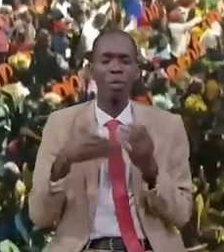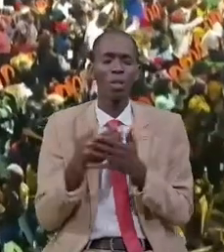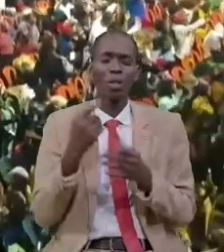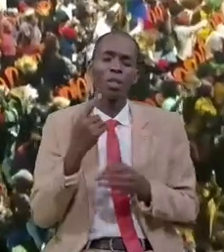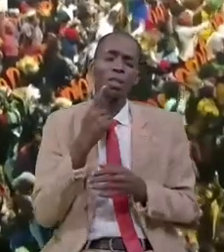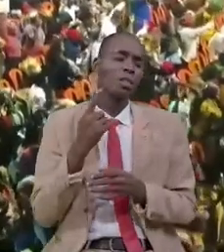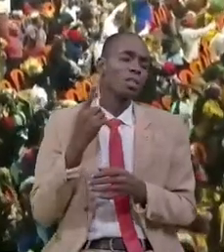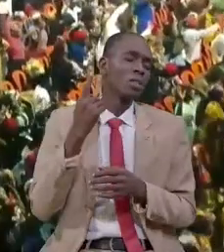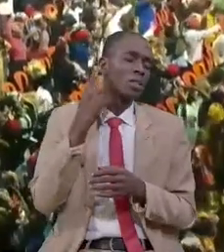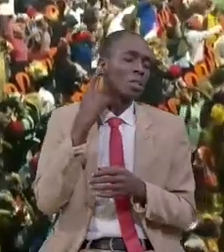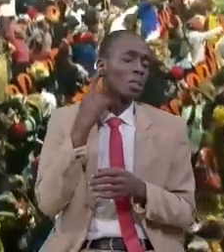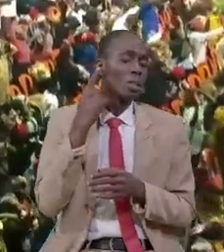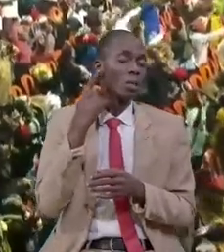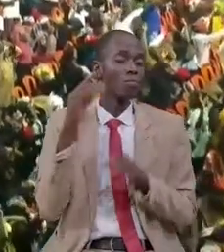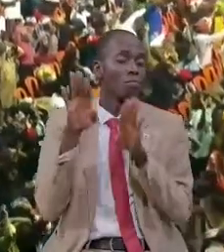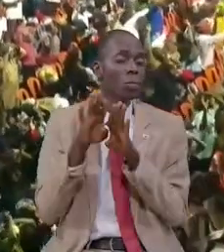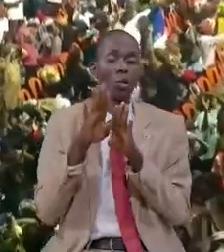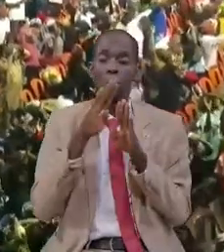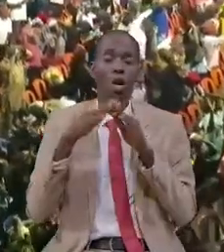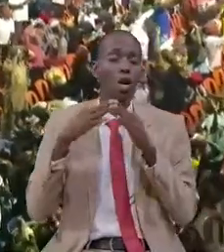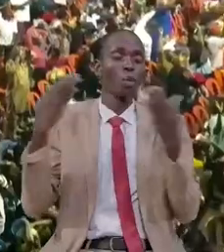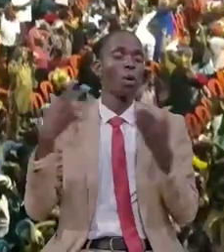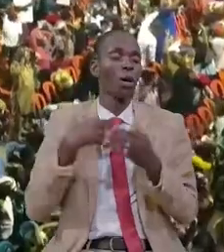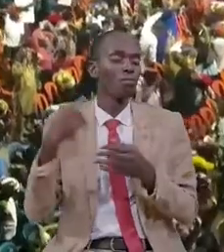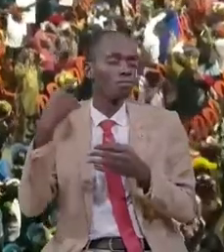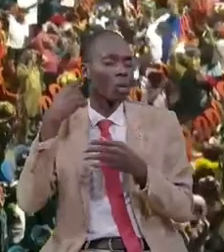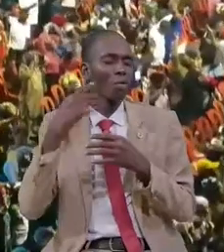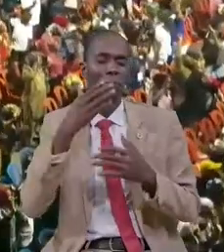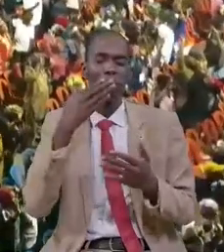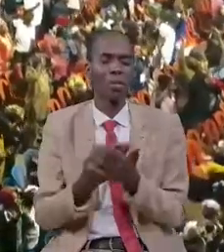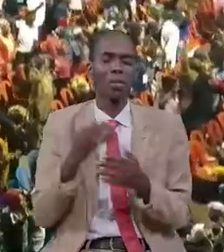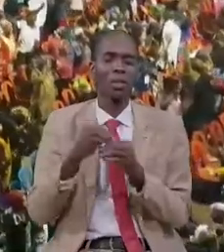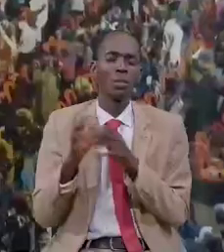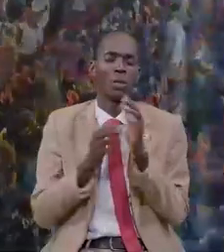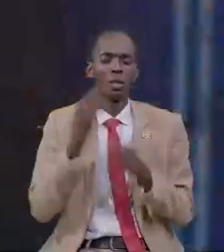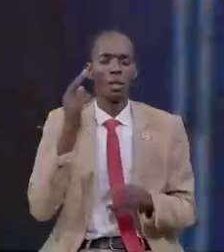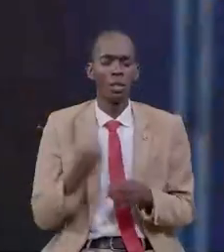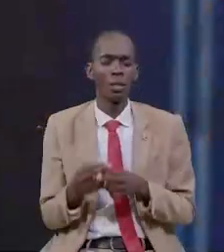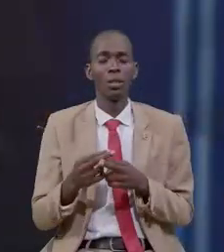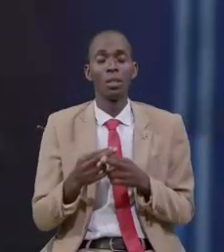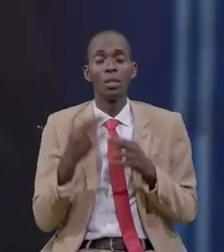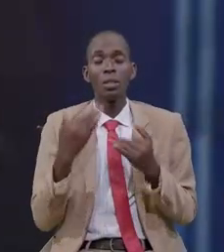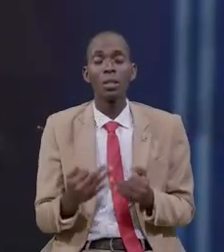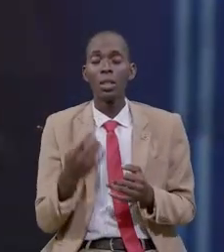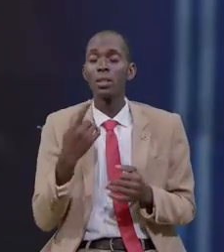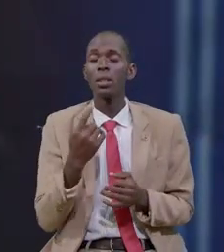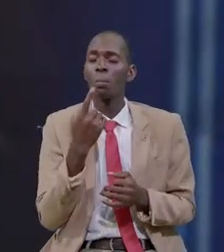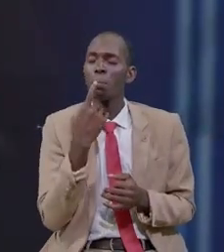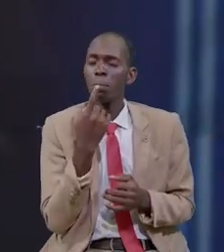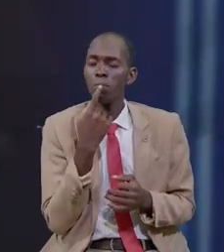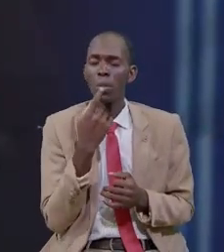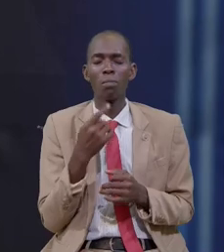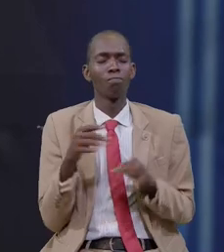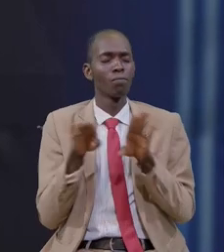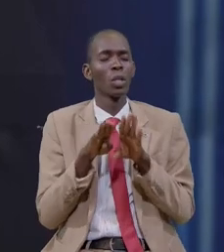oreilles sourdes soient ouvertes, entendez bien au nom de Jésus. Langue muette,